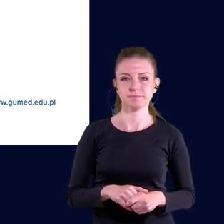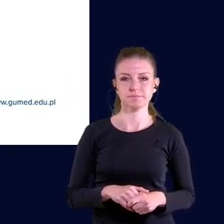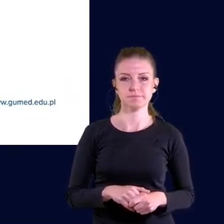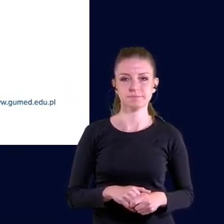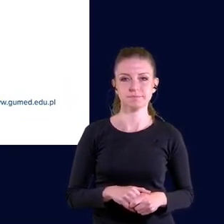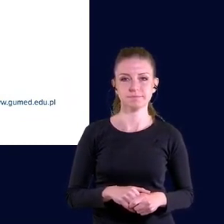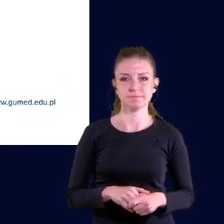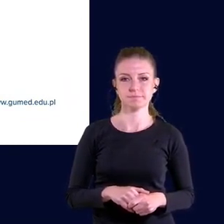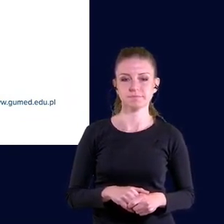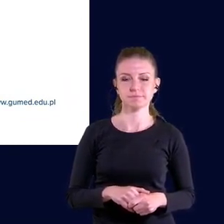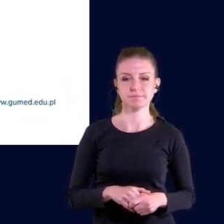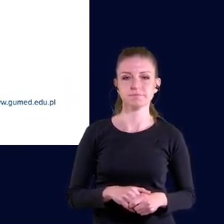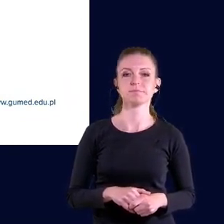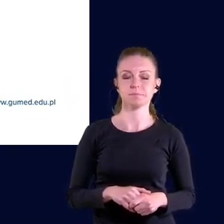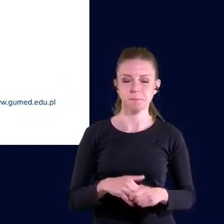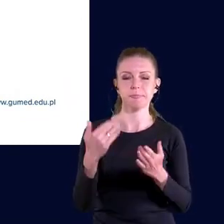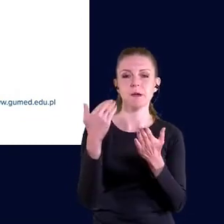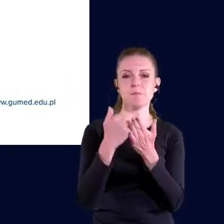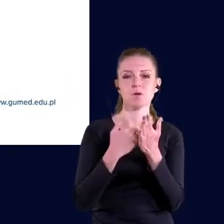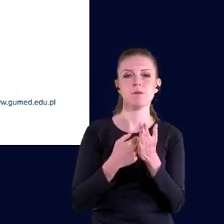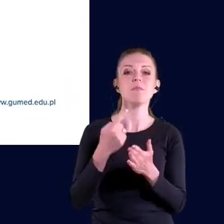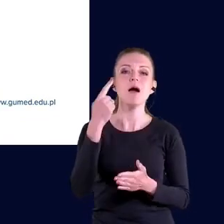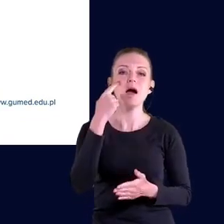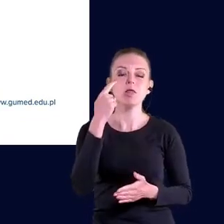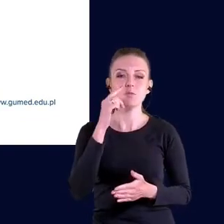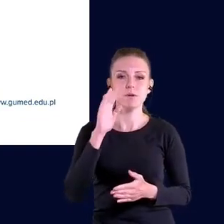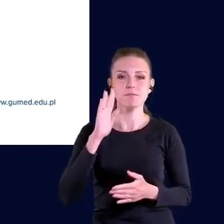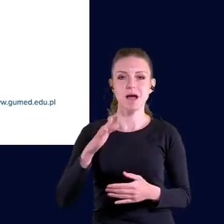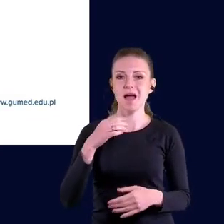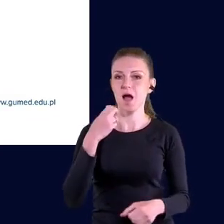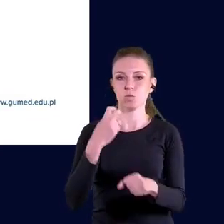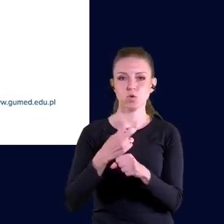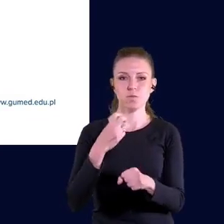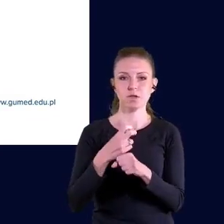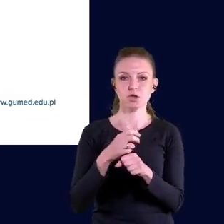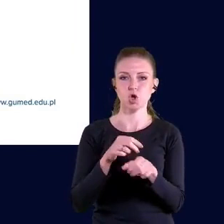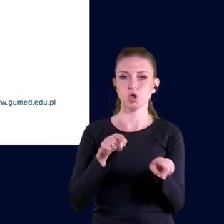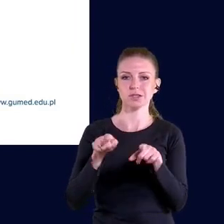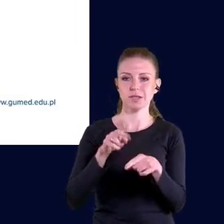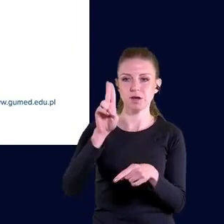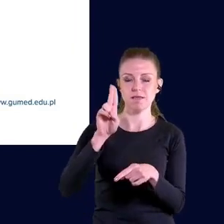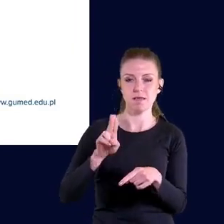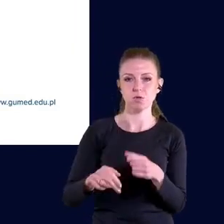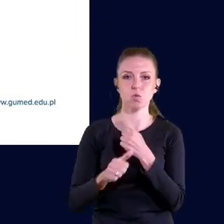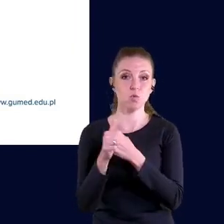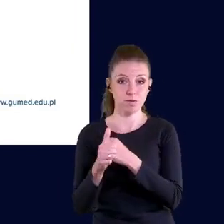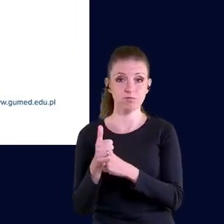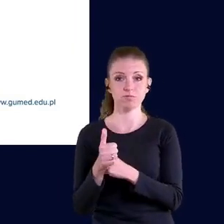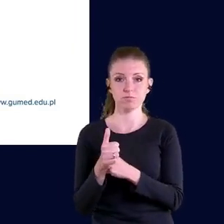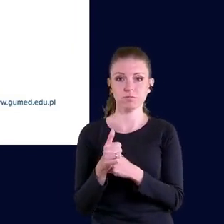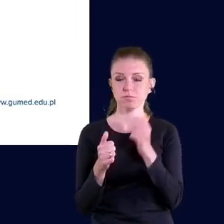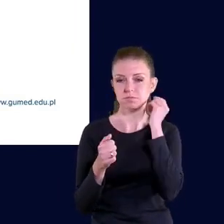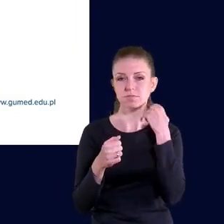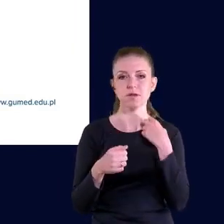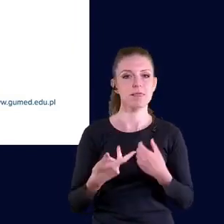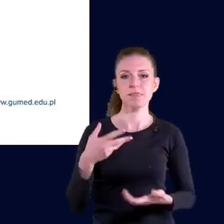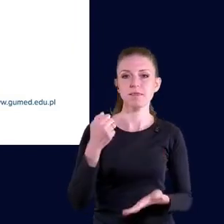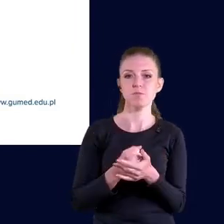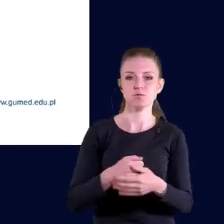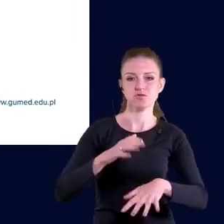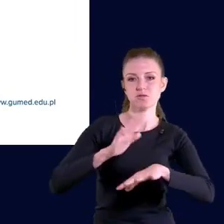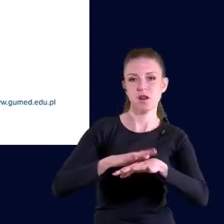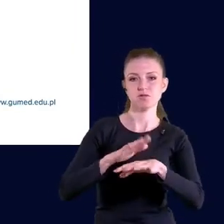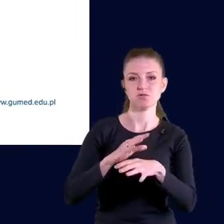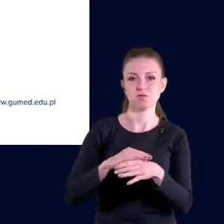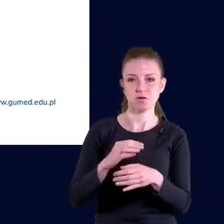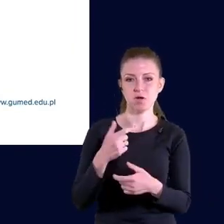aby posiada fajną funkcję automatycznego oznaczania dokumentu Co oznacza też nie trzeba tego wszystkiego robić ręcznie co byłoby bardzo